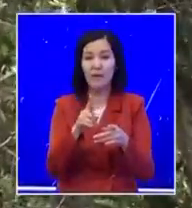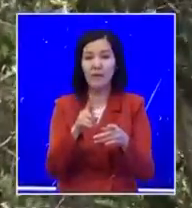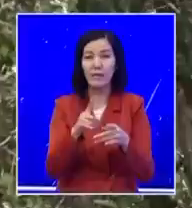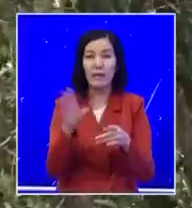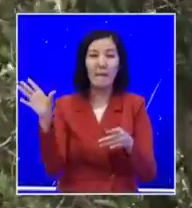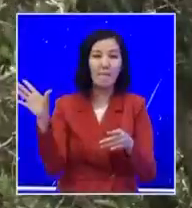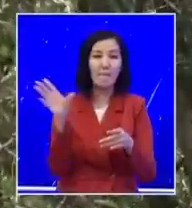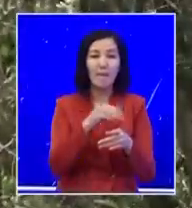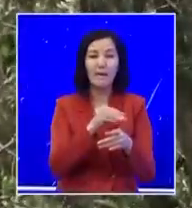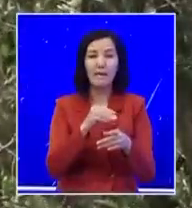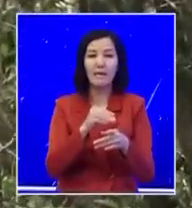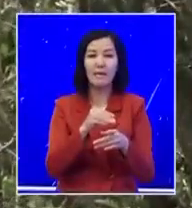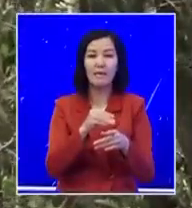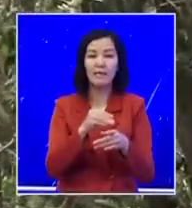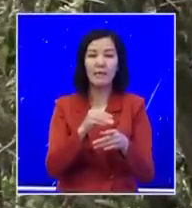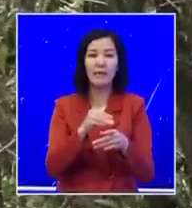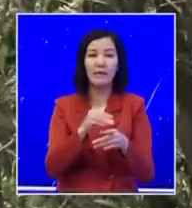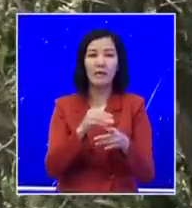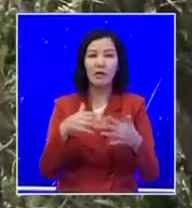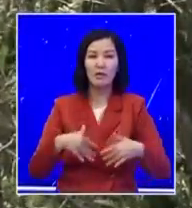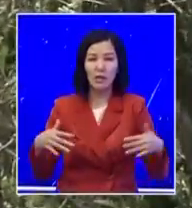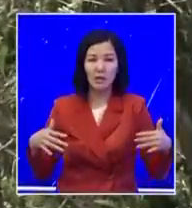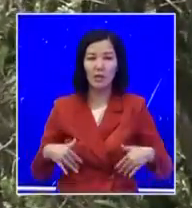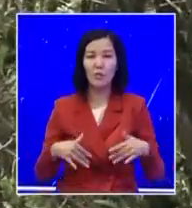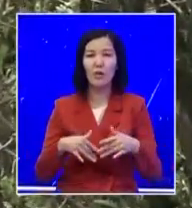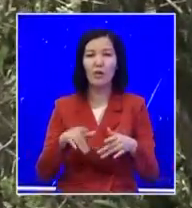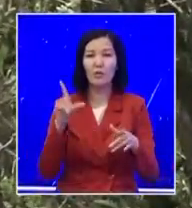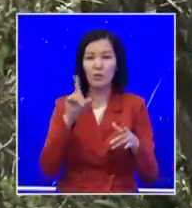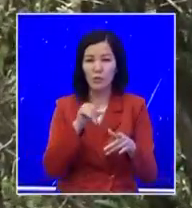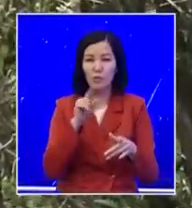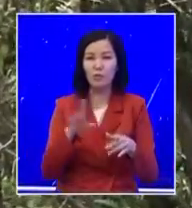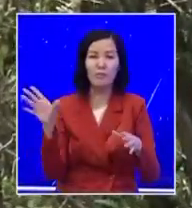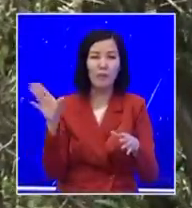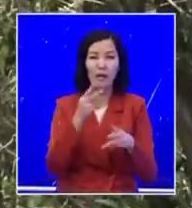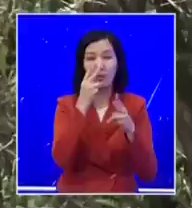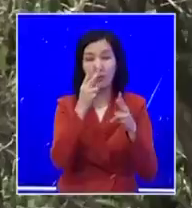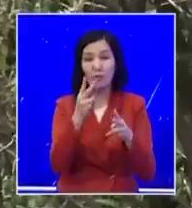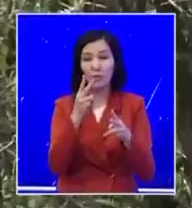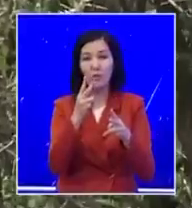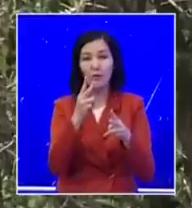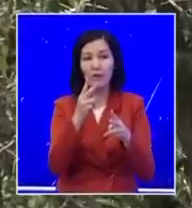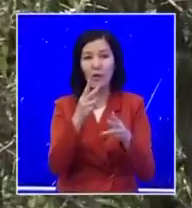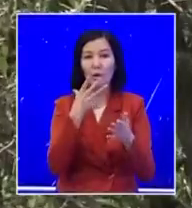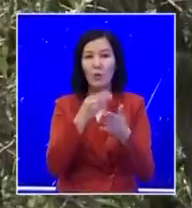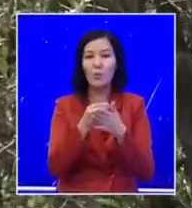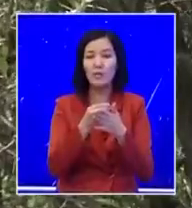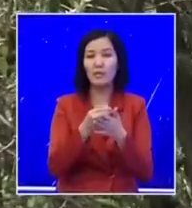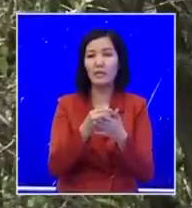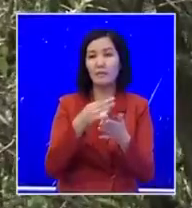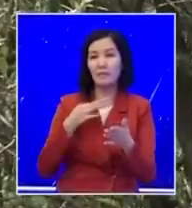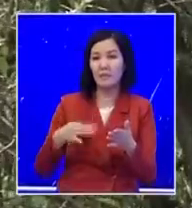жорғалағанның бәріне ауыз салуға мәжбүр болды. Тіпті сол кезде кейбірі бауырет баласына қол